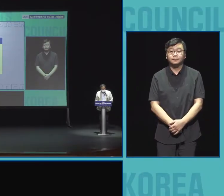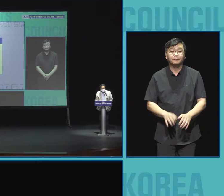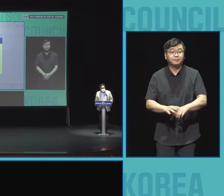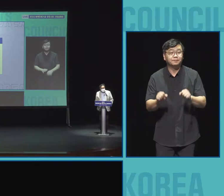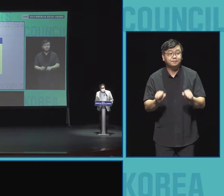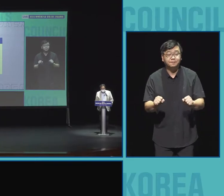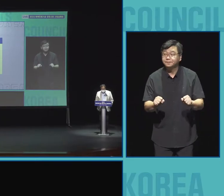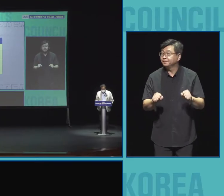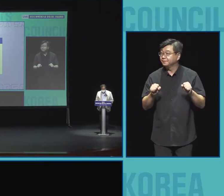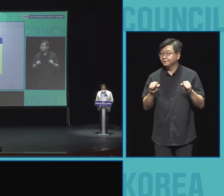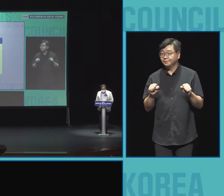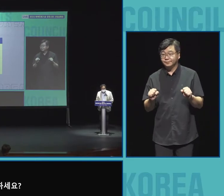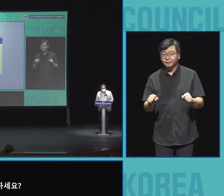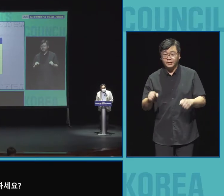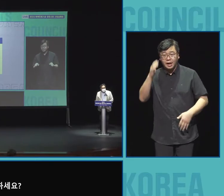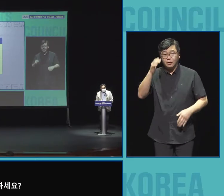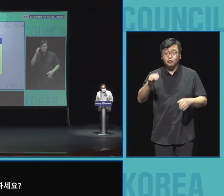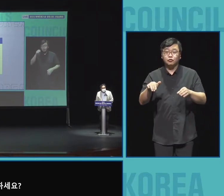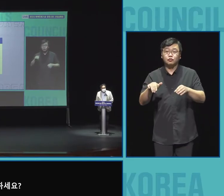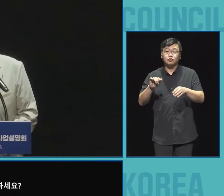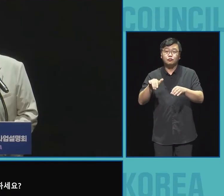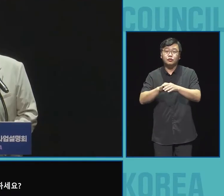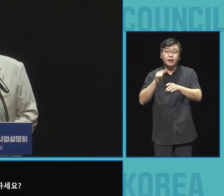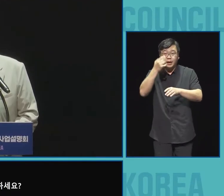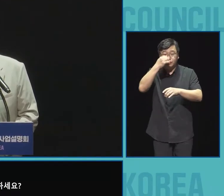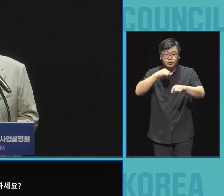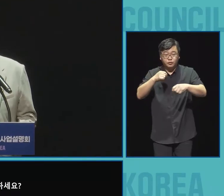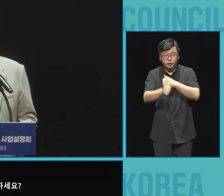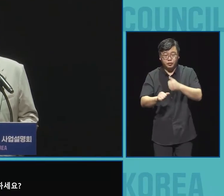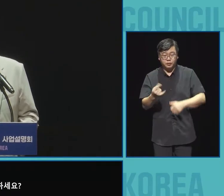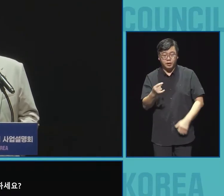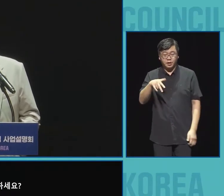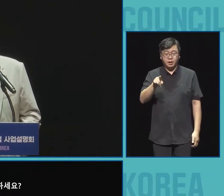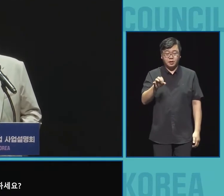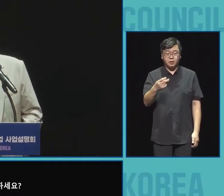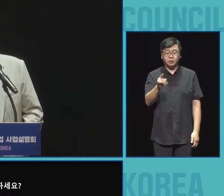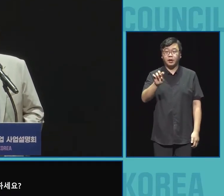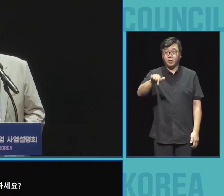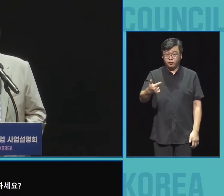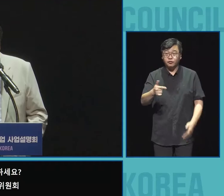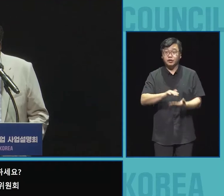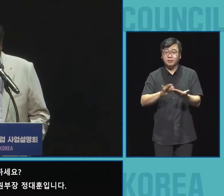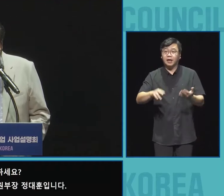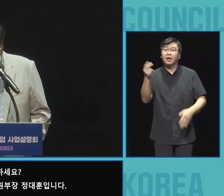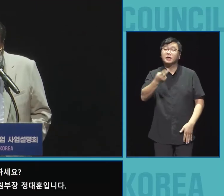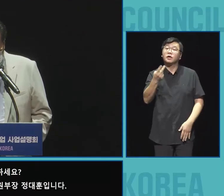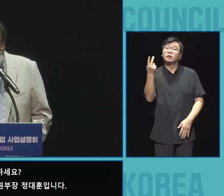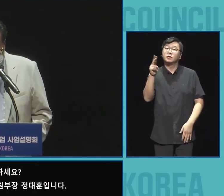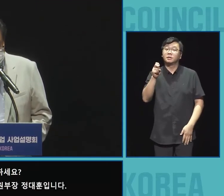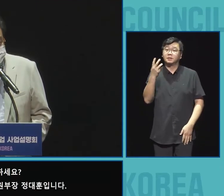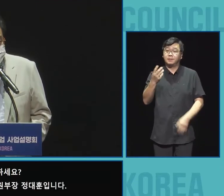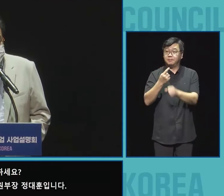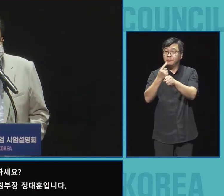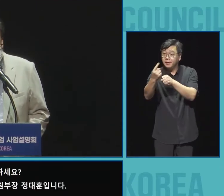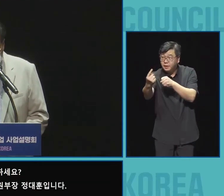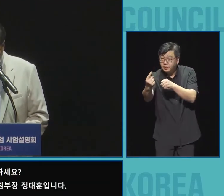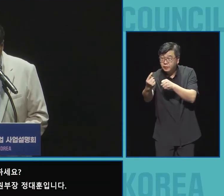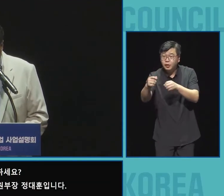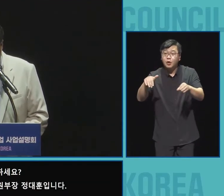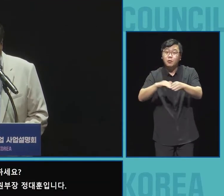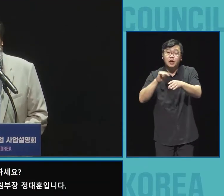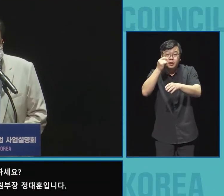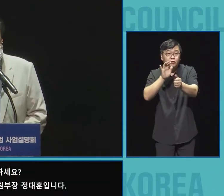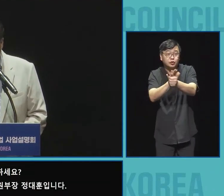네, 안녕하세요. 한국문화예술위원회 문학지원부장 정대훈입니다. 2023년도 문예진흥기금